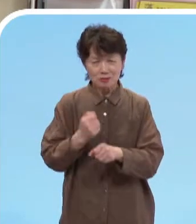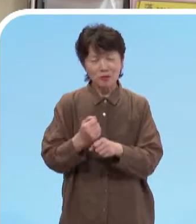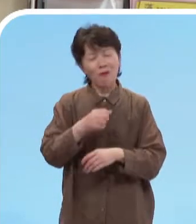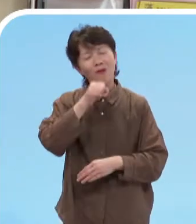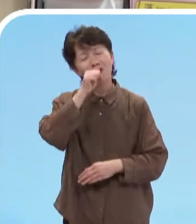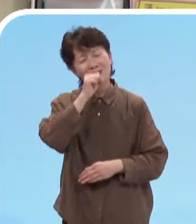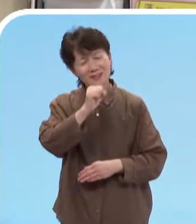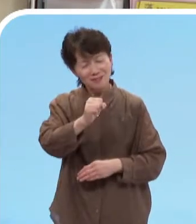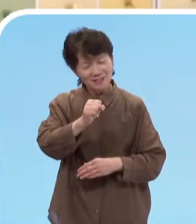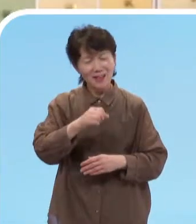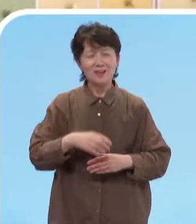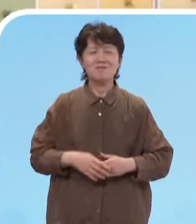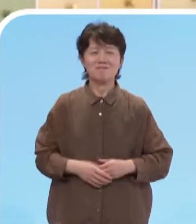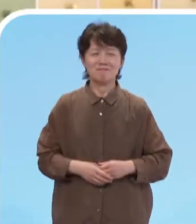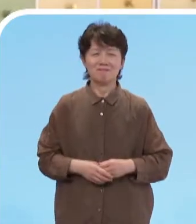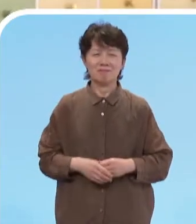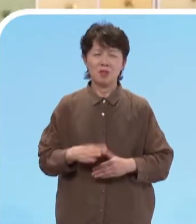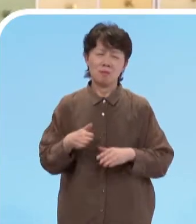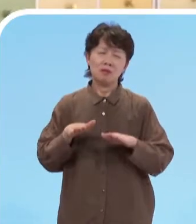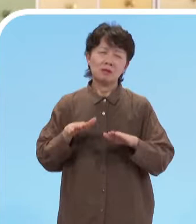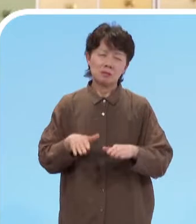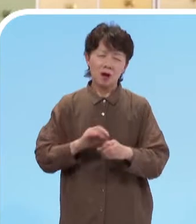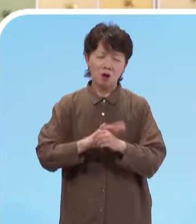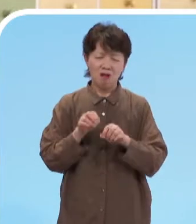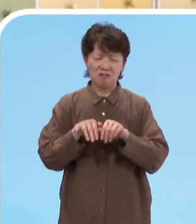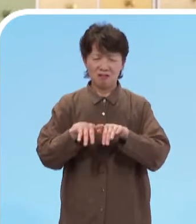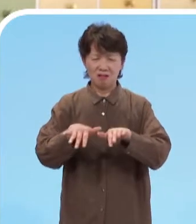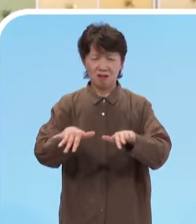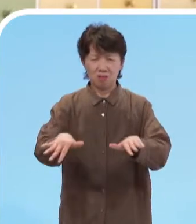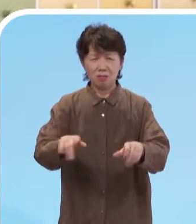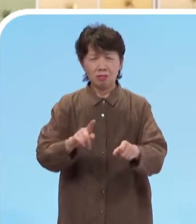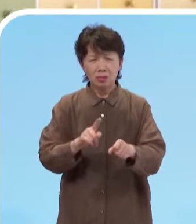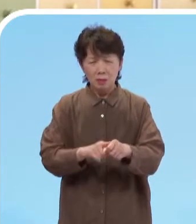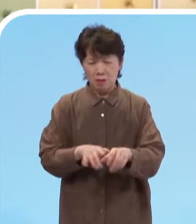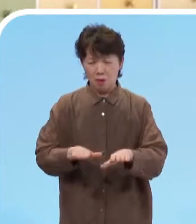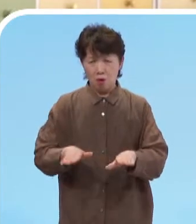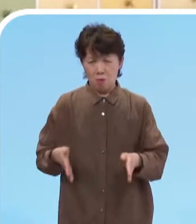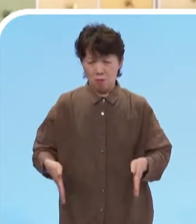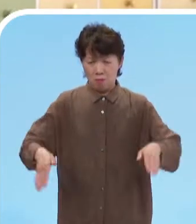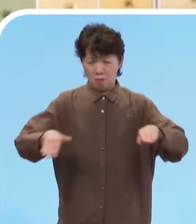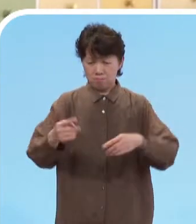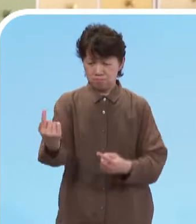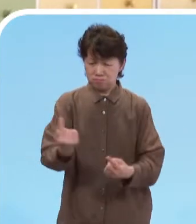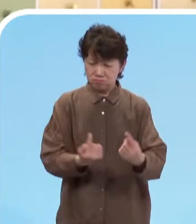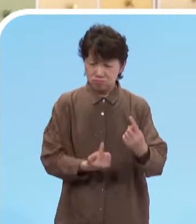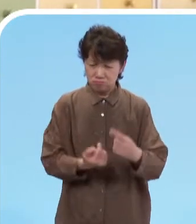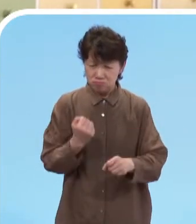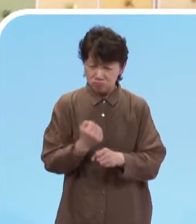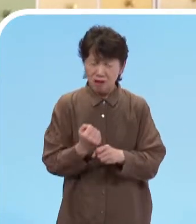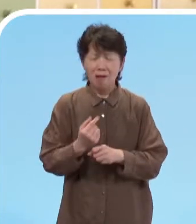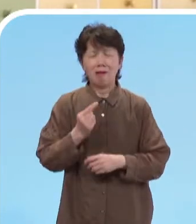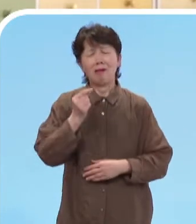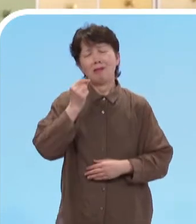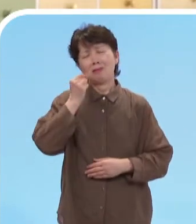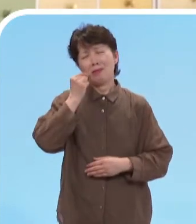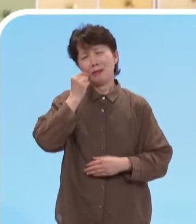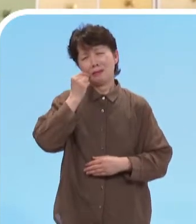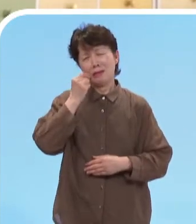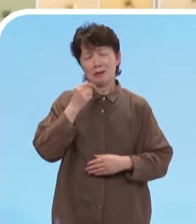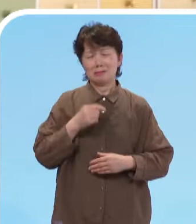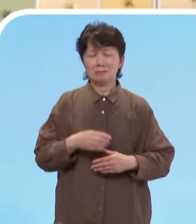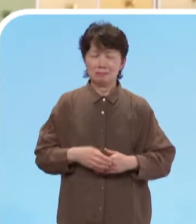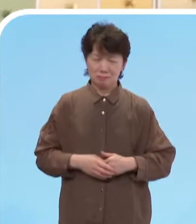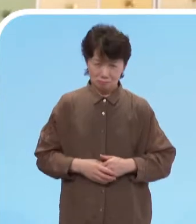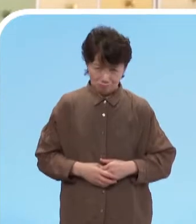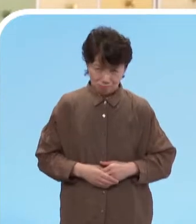ですね。 そうですね。ただ今はこういった状況ですので、はい、子供の館に来て実際に工作をしていただくことは残念